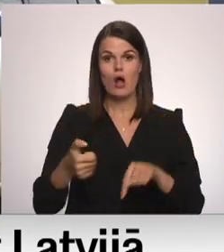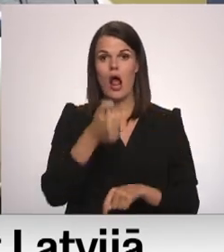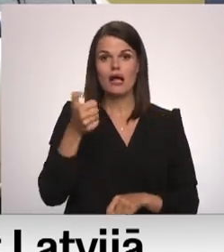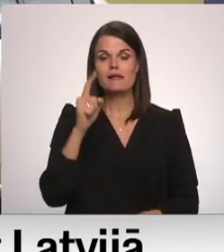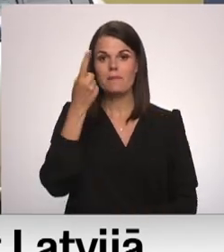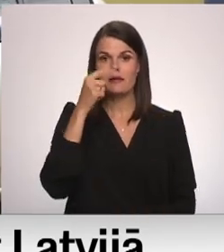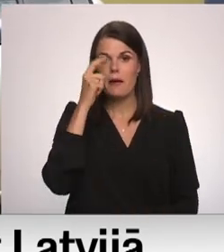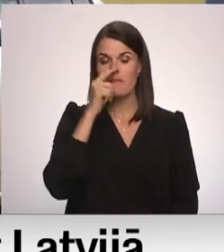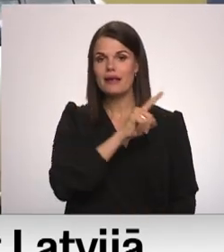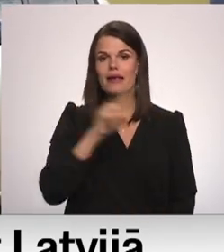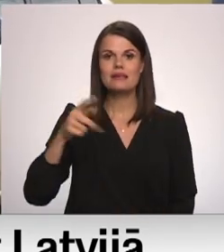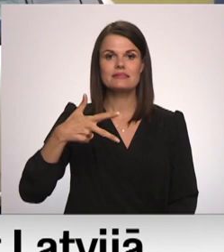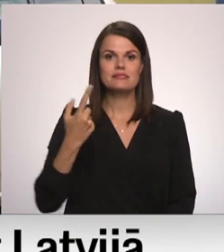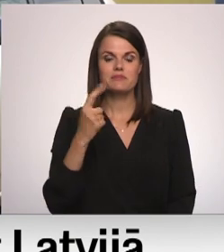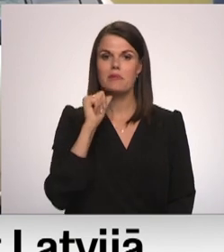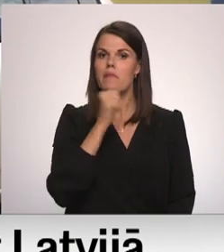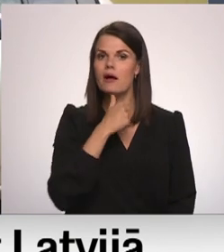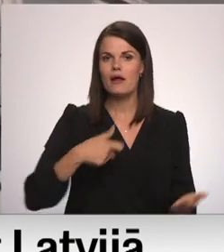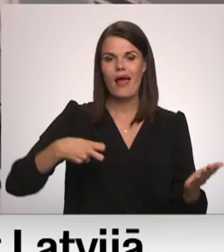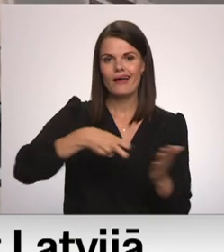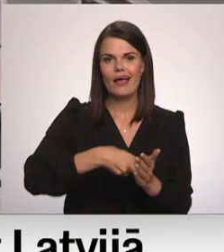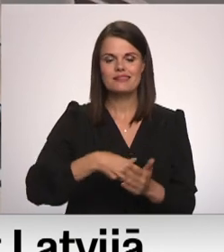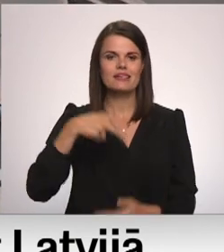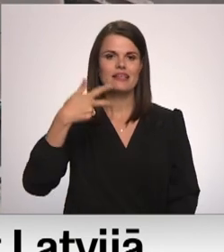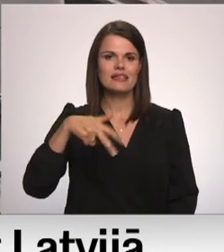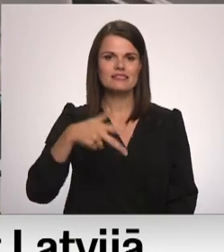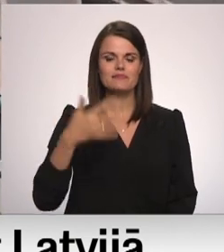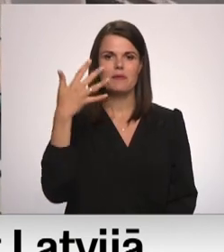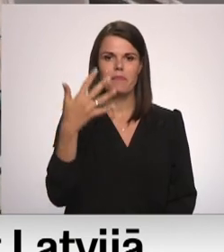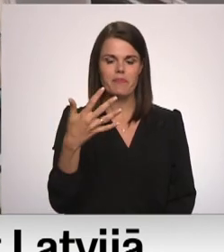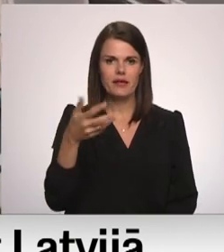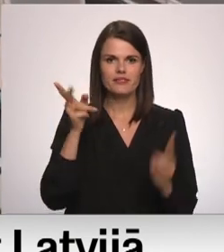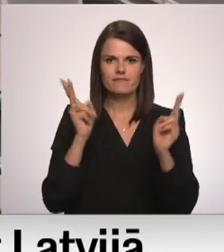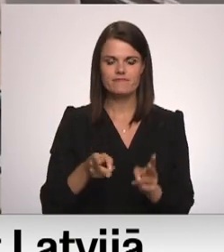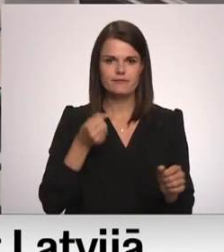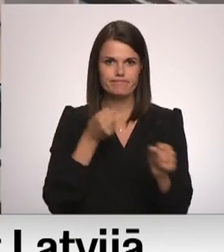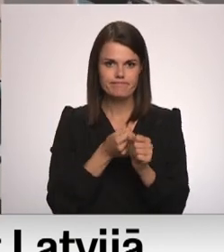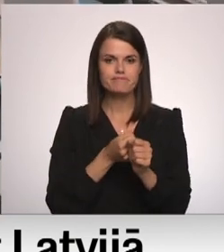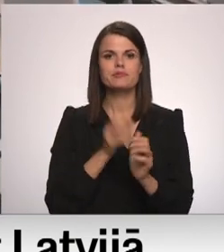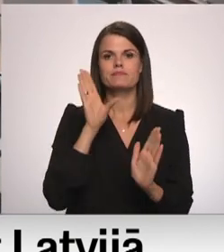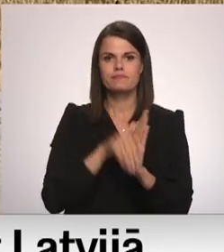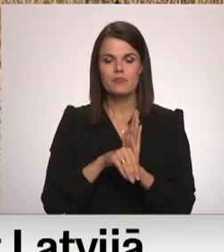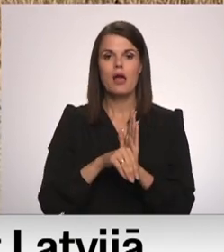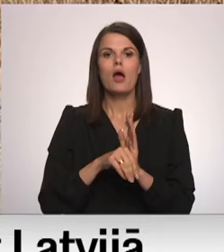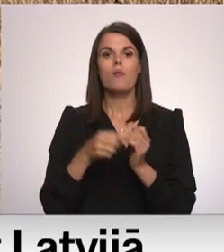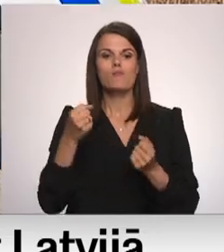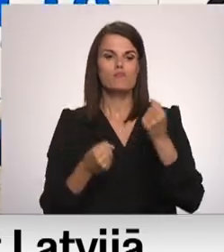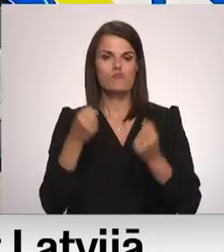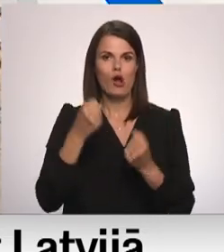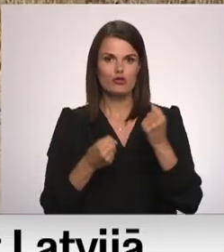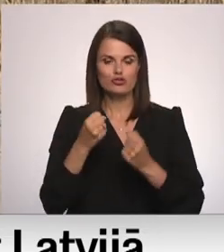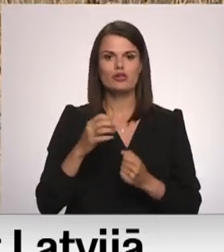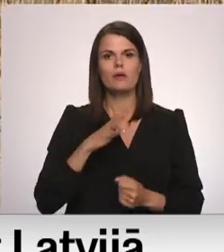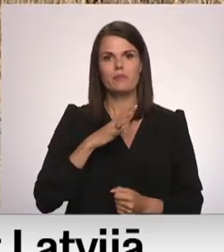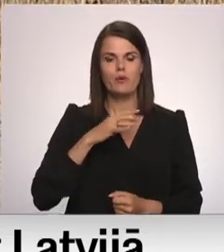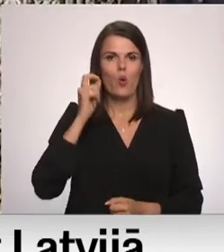Mārta līdz 31. Maijam ir reģistrēti 35 ceļu satiksmes negadījumi, kuros iesaistītais transporta līdzeklis ir